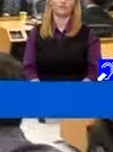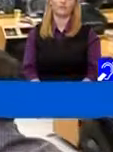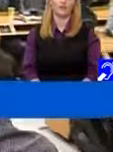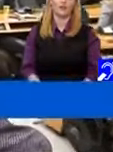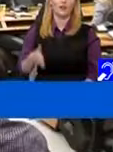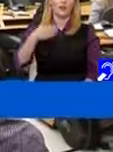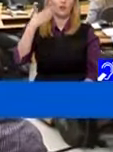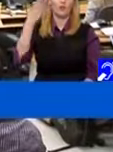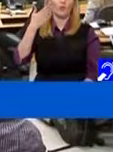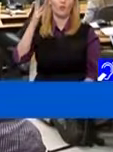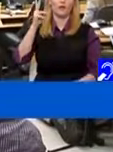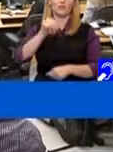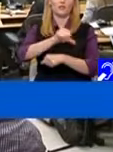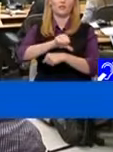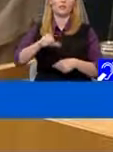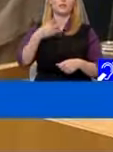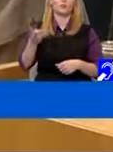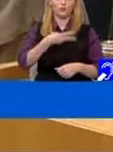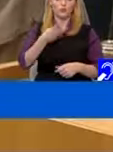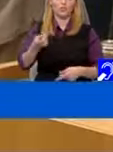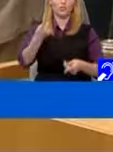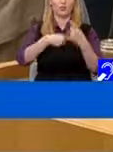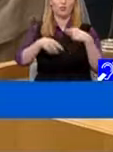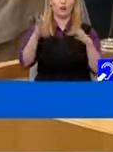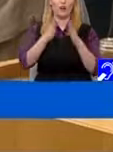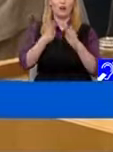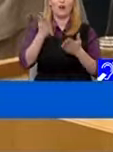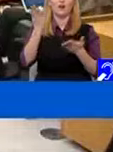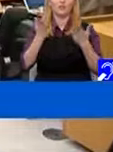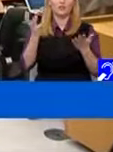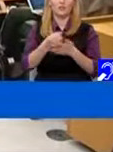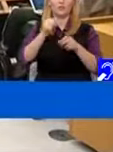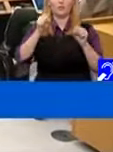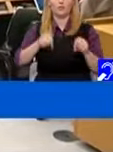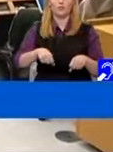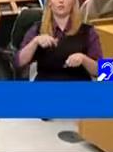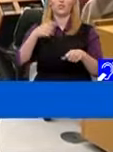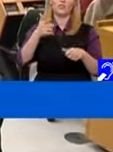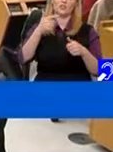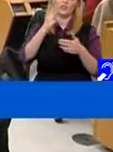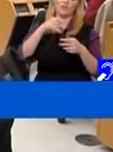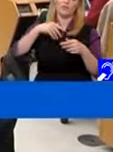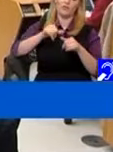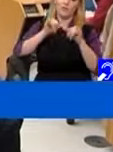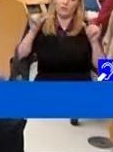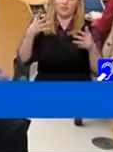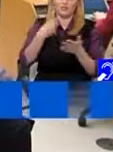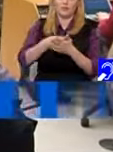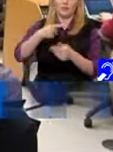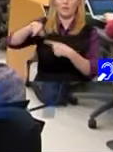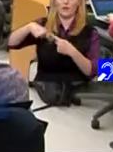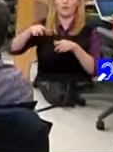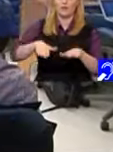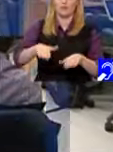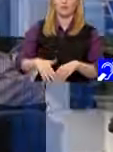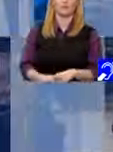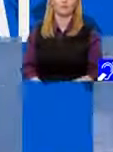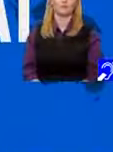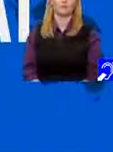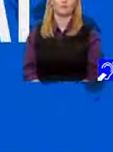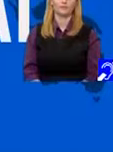Românii din străinătate și-ar dori să se întoarcă acasă dacă ar găsi oportunități pentru a dezvolta mici afaceri. Vă spunem mai multe imediat în